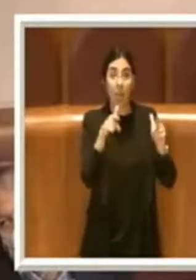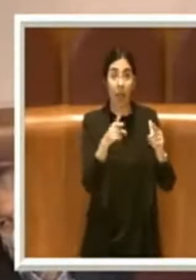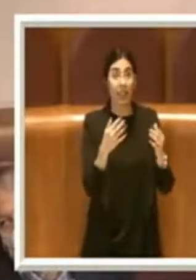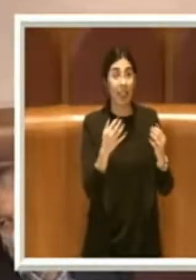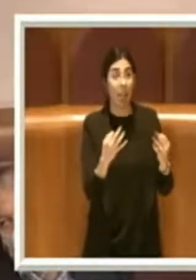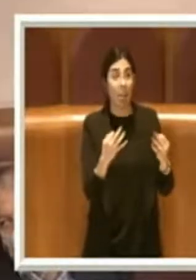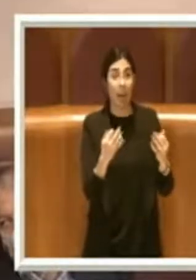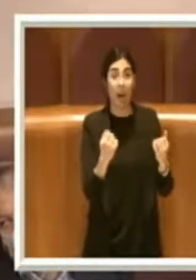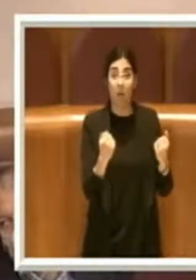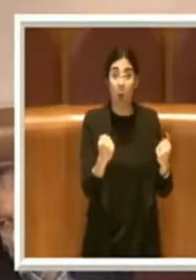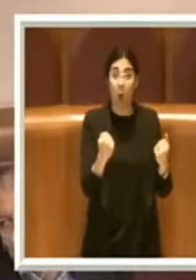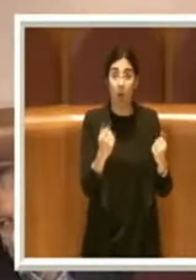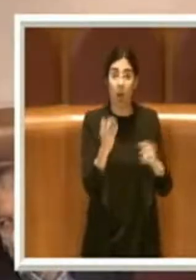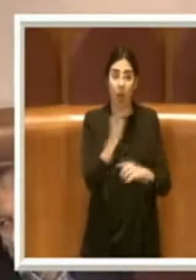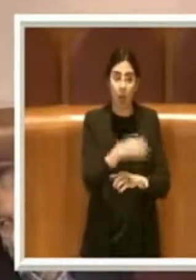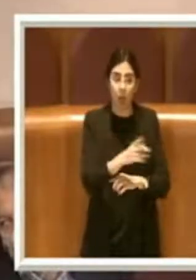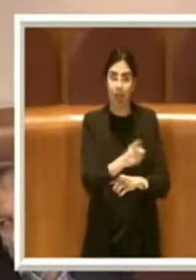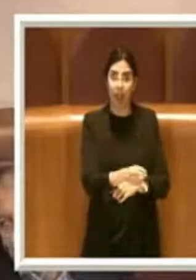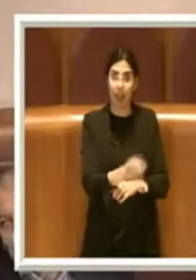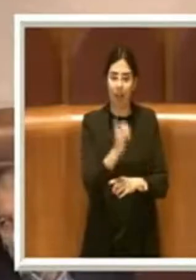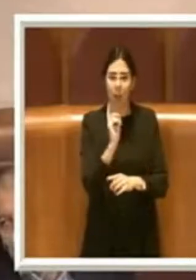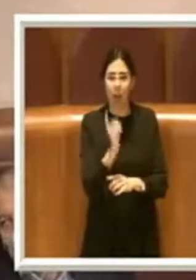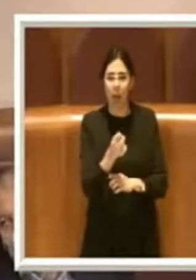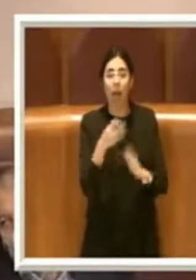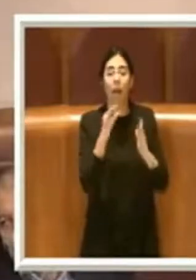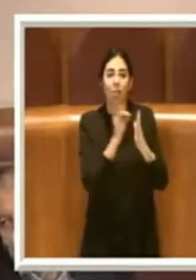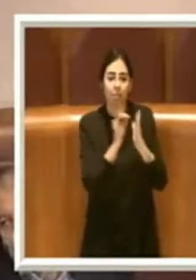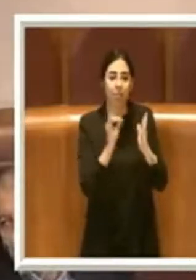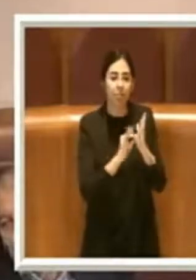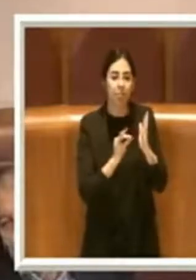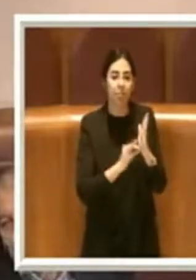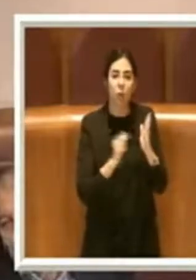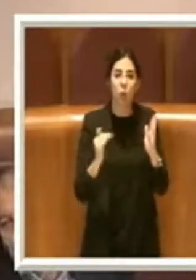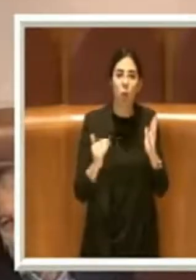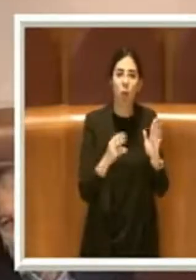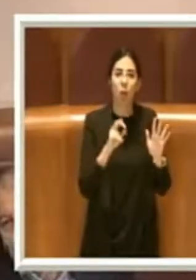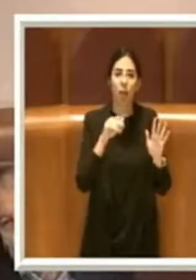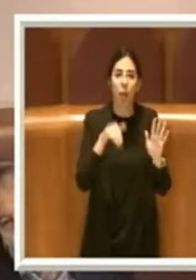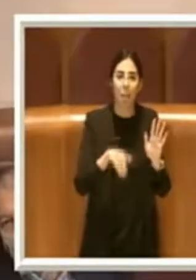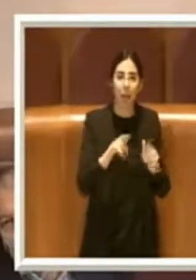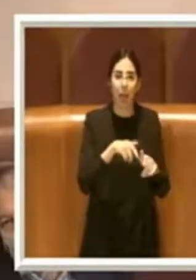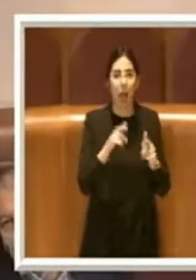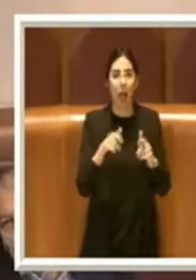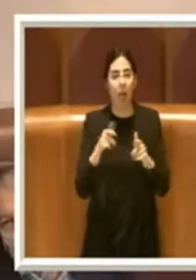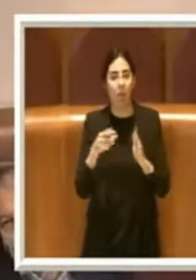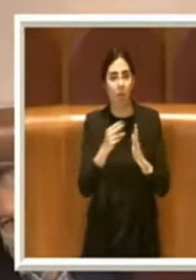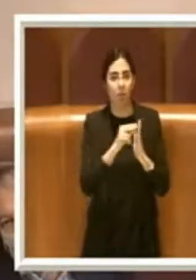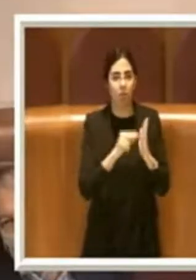pianta, dell'albero, creando un censimento di quelle, ovviamente, di quelle piante